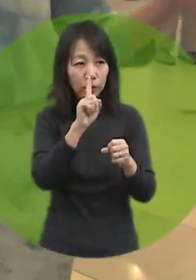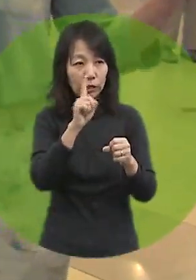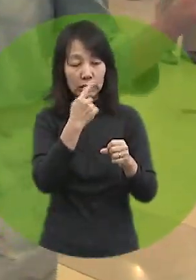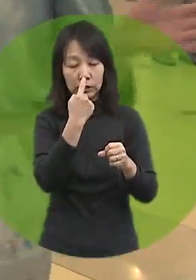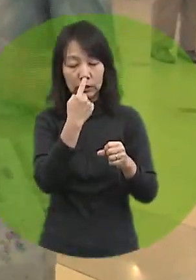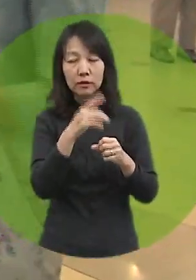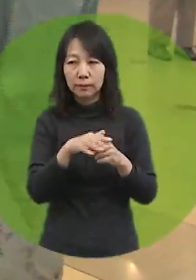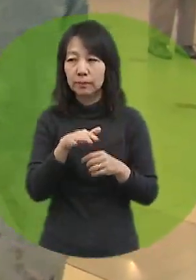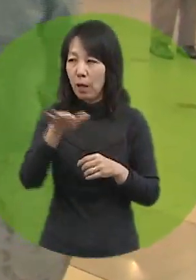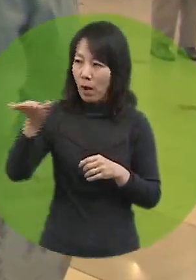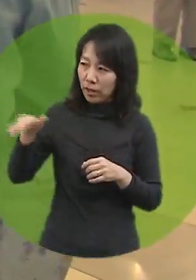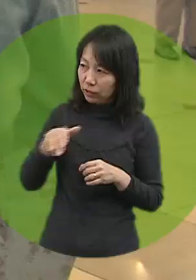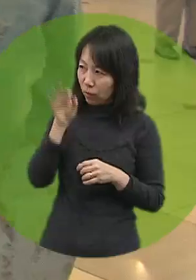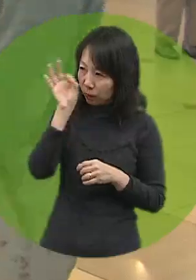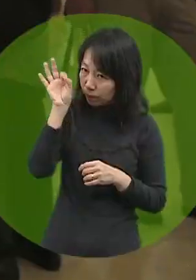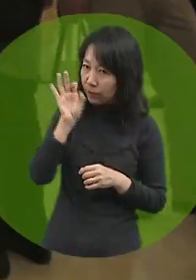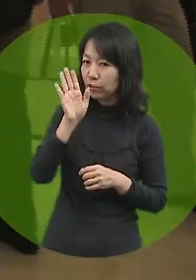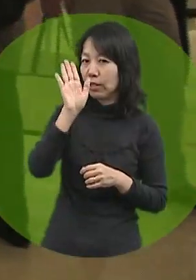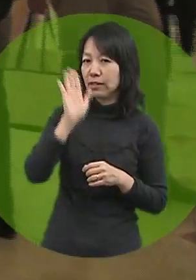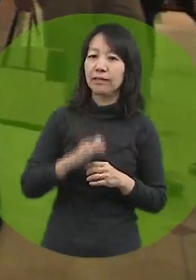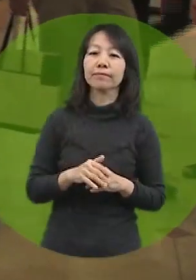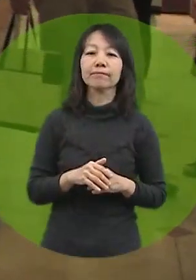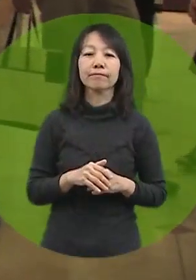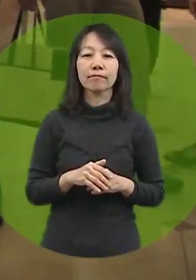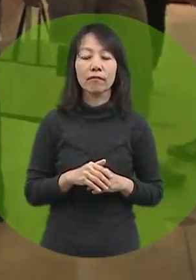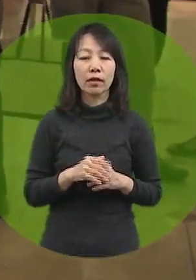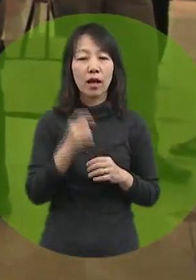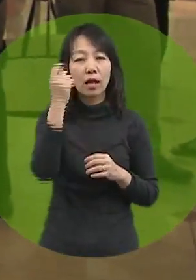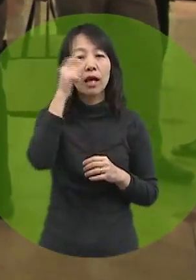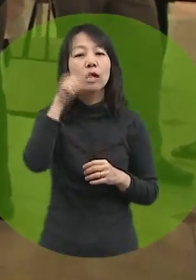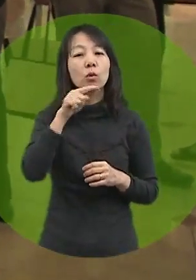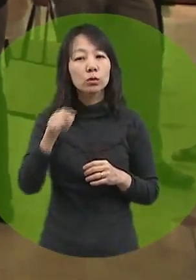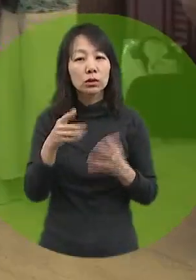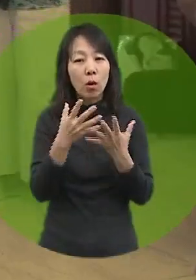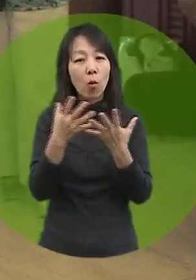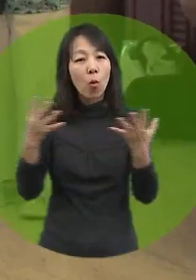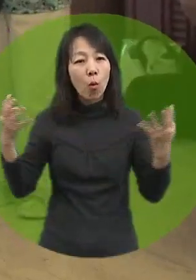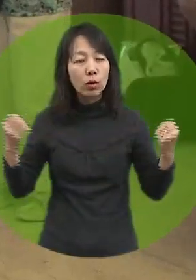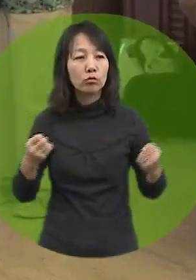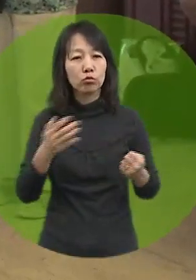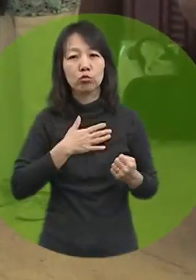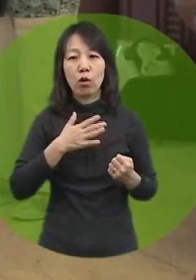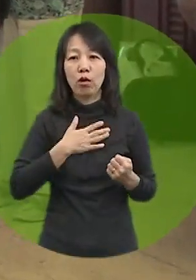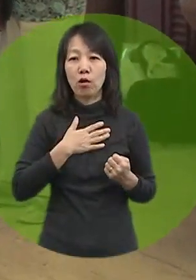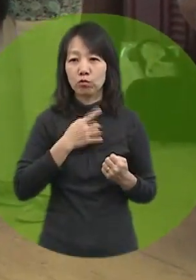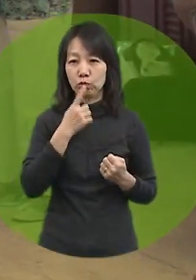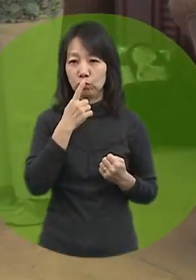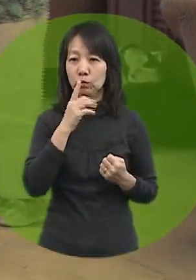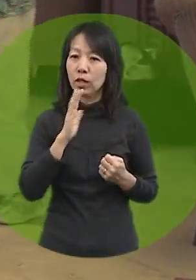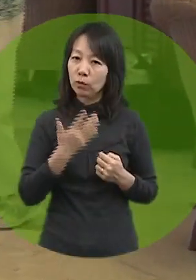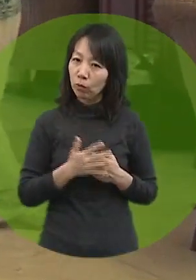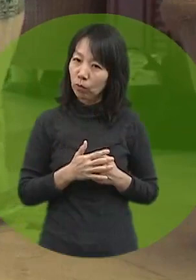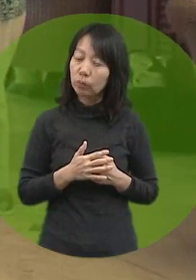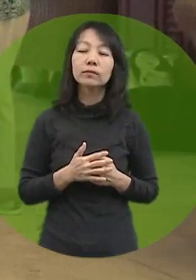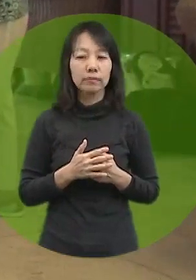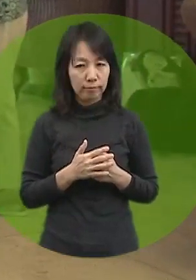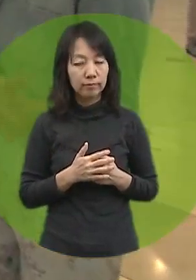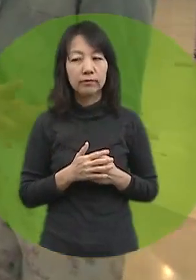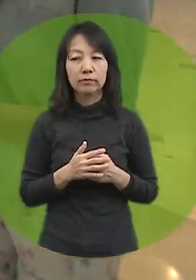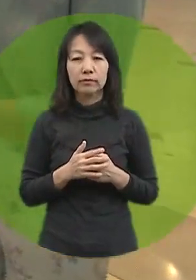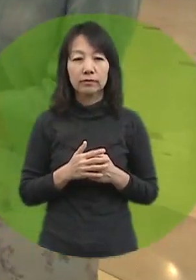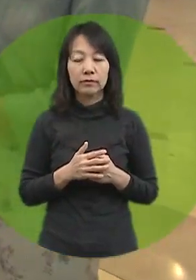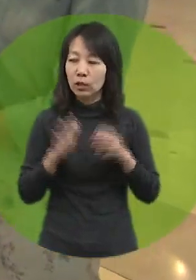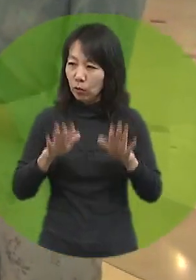そう、周りをよくご覧ください。 いや、外国人の方が多いなっていうのは分かりましたけど。 そうなんです。今日は初恋の3人